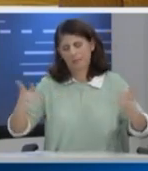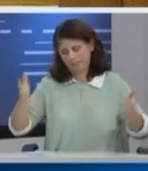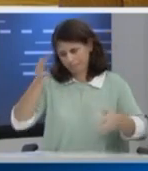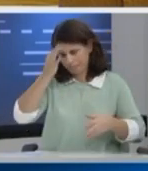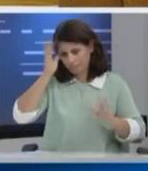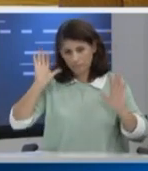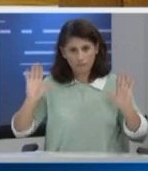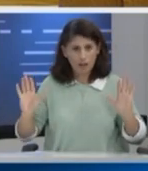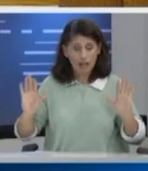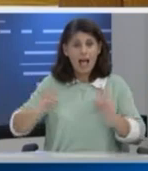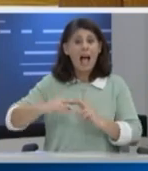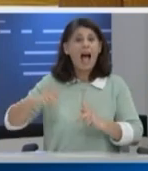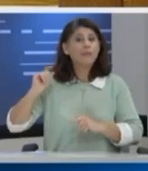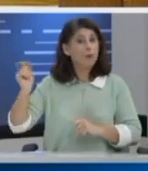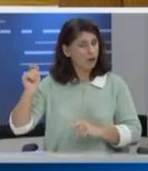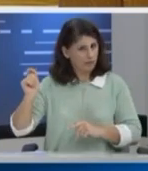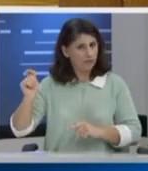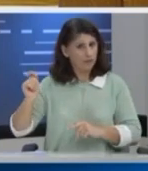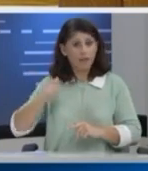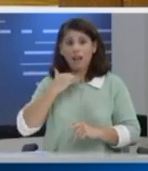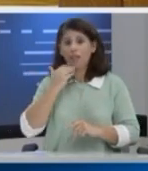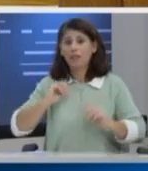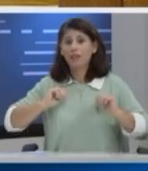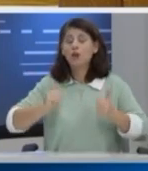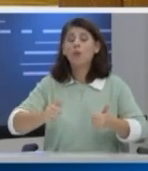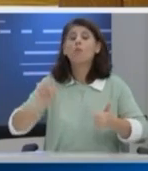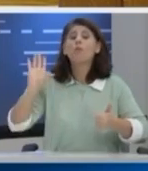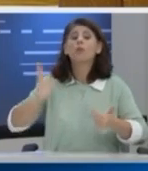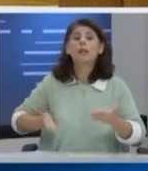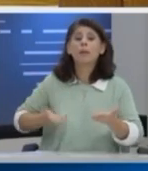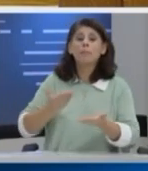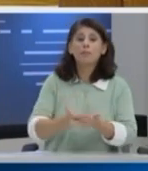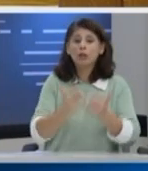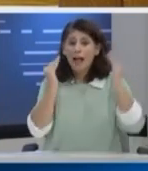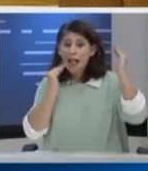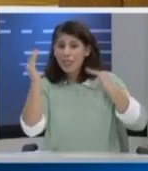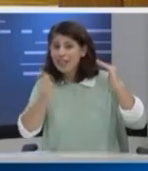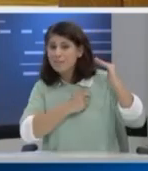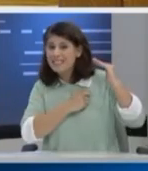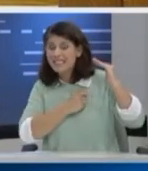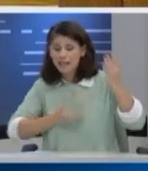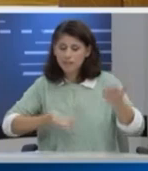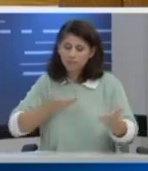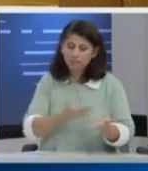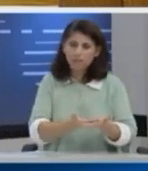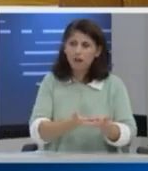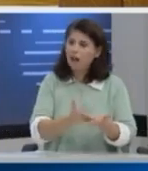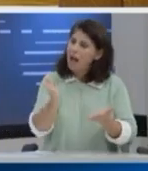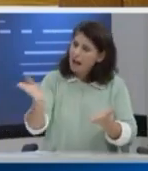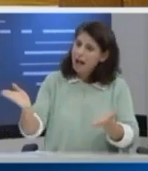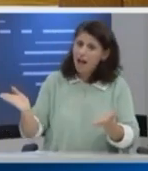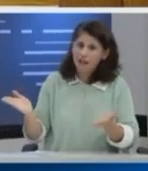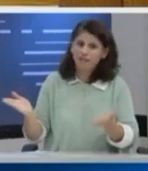Η αντιπολίτευση που δεν τόλμησε ούτε πρόταση δυσπιστίας να καταθέσει είναι αυτή η